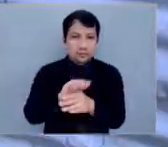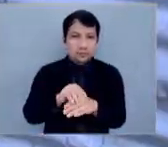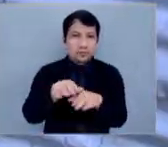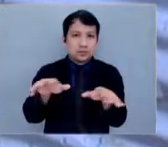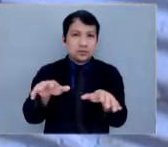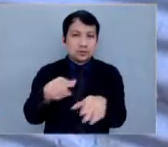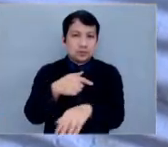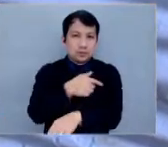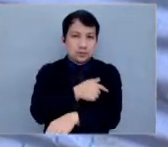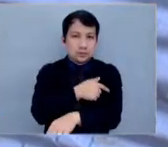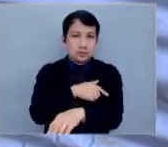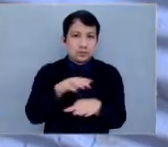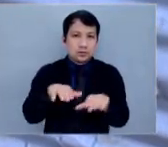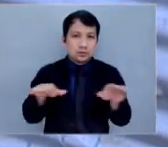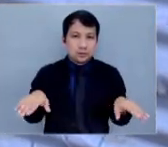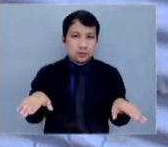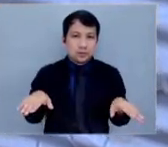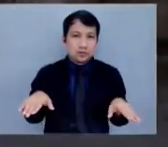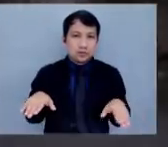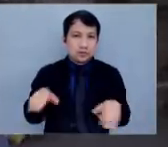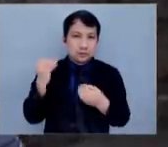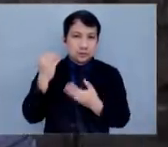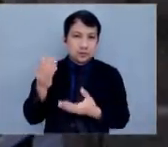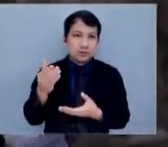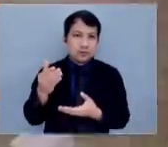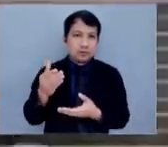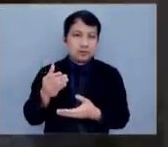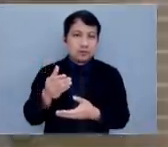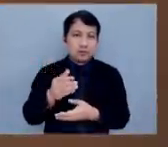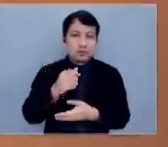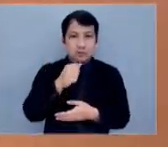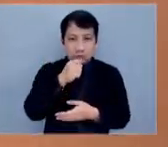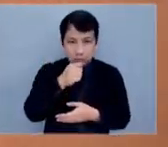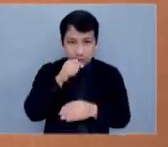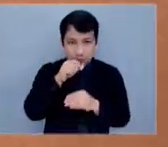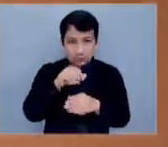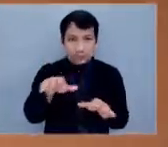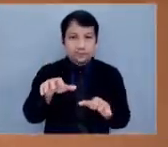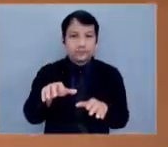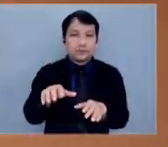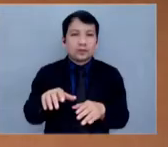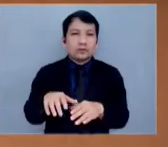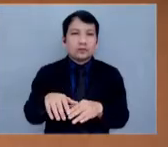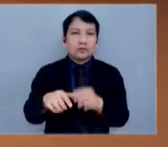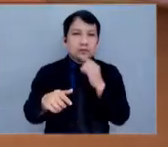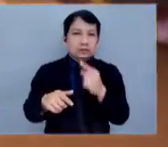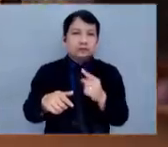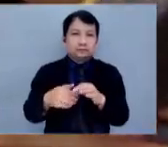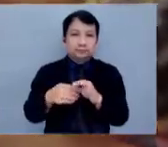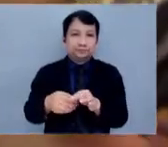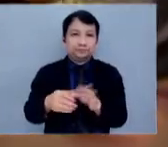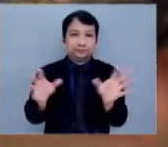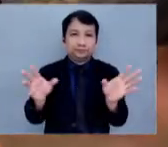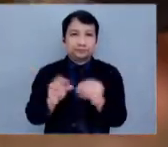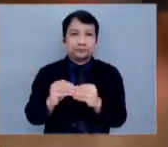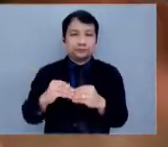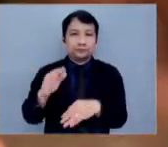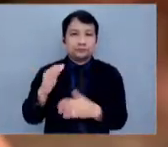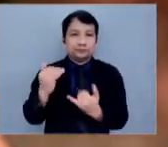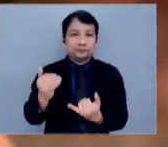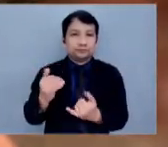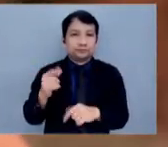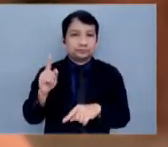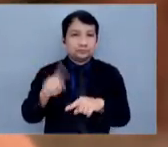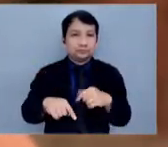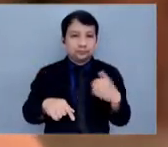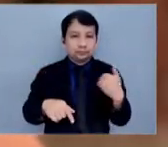ng mga kabataan. Kaya dumami ang kaso ng whooping cough. Katunayan, kabina ang Pilipinas sa mga bansang may pinakamaraming bata na hindi pa nakakatanggap